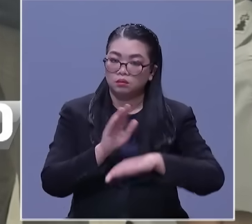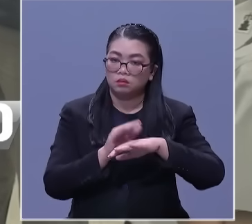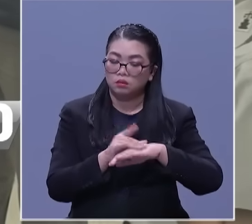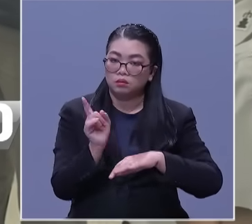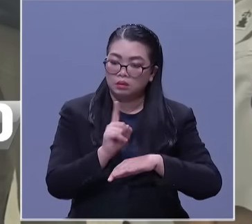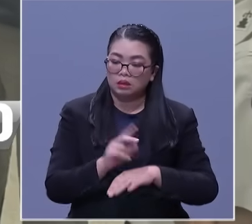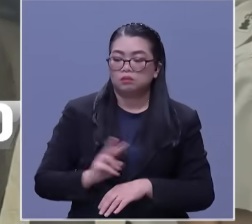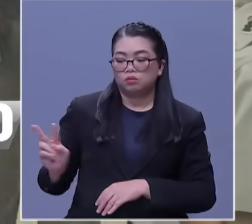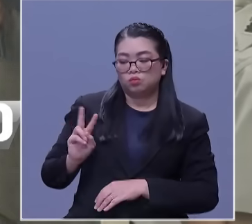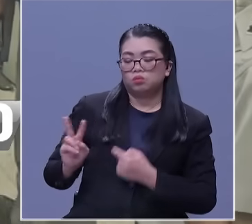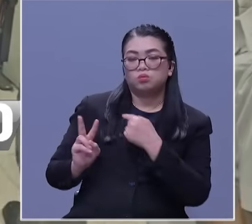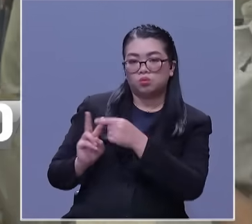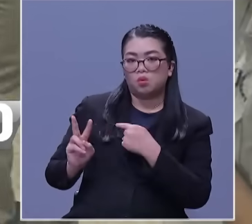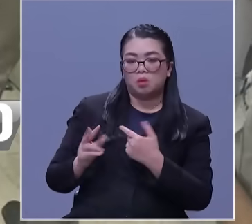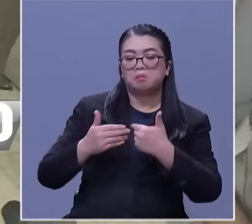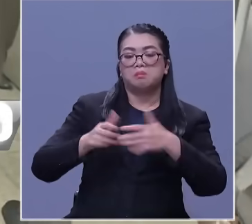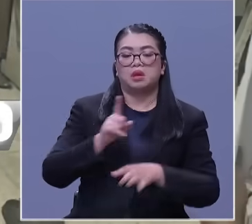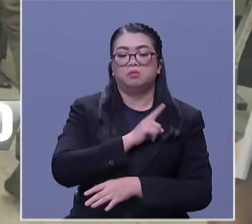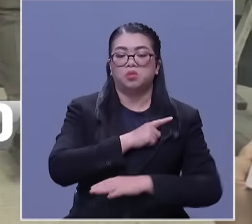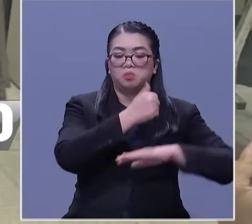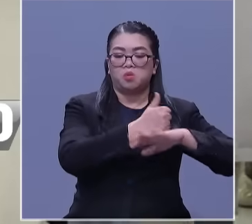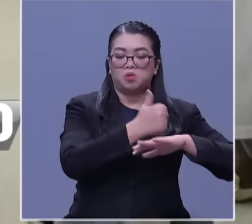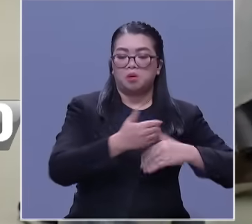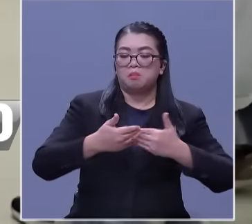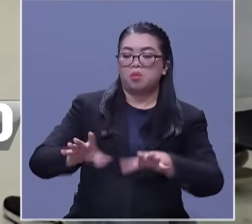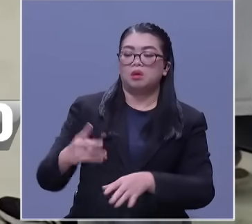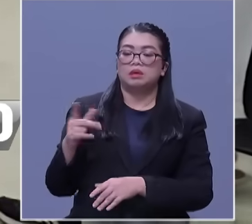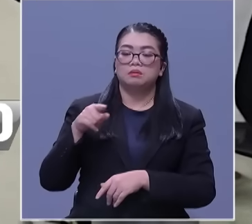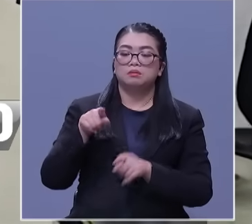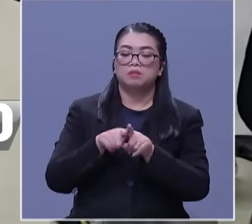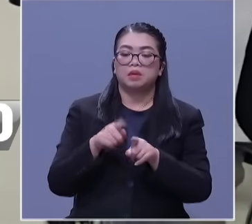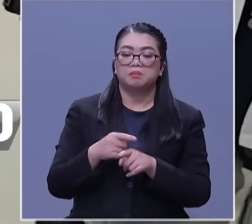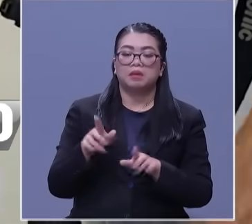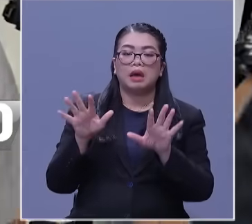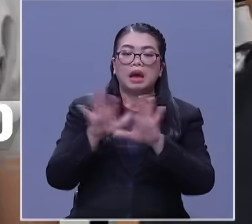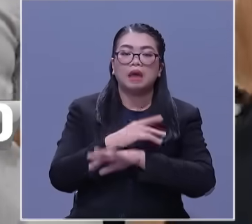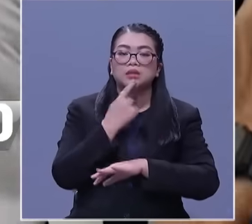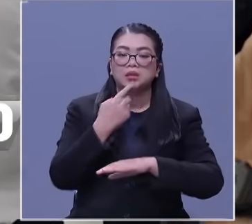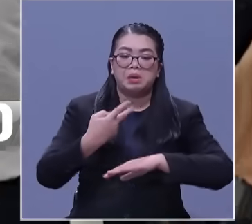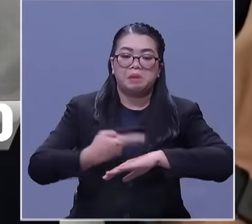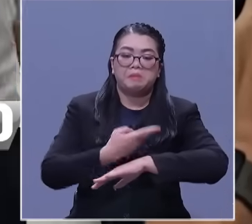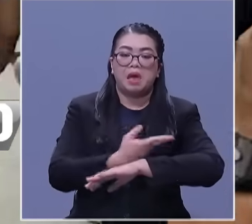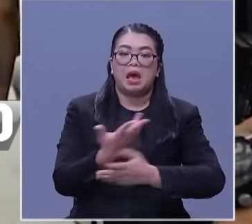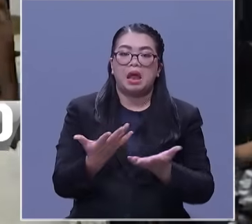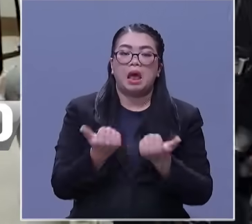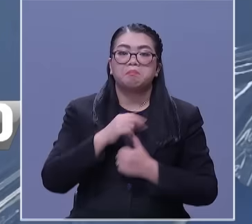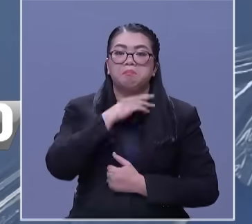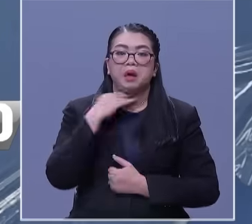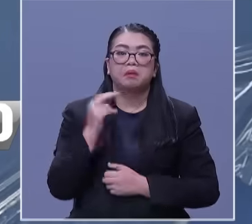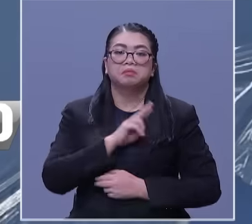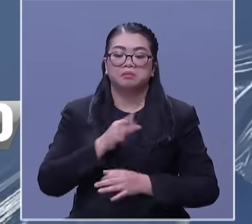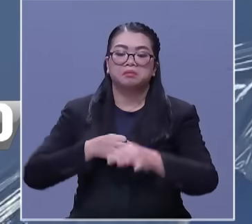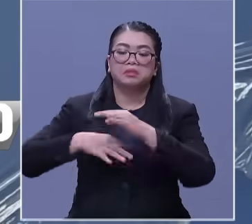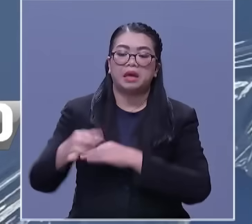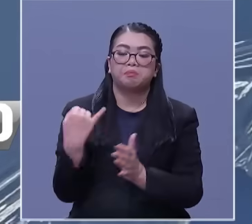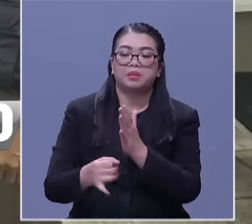เจ้าหน้าที่ชั้นผู้น้อยเพื่อปัดความรับผิดชอบให้พ้นตัวหรือไม่เออเหมือนกับกลายเป็นว่าเจ้าหน้าที่ 2คนที่มารับ